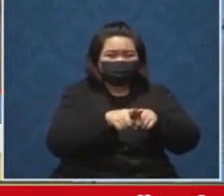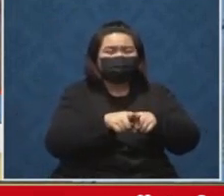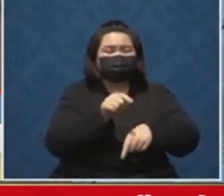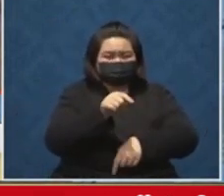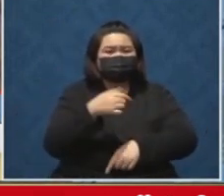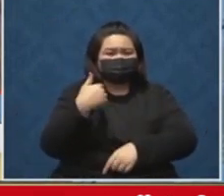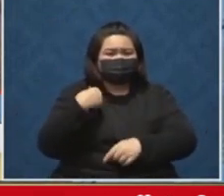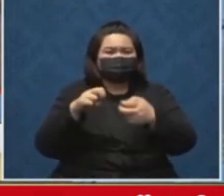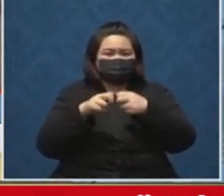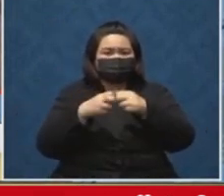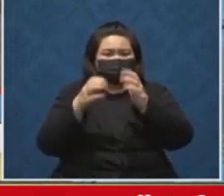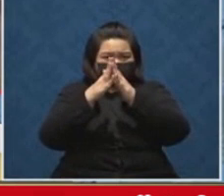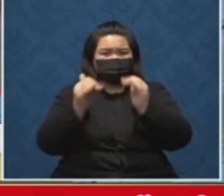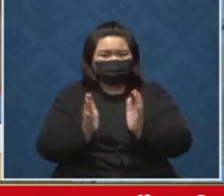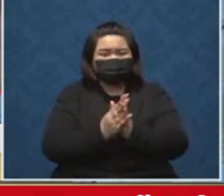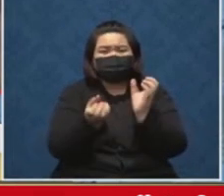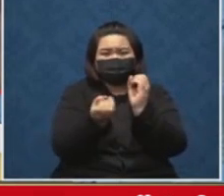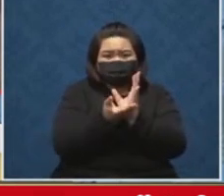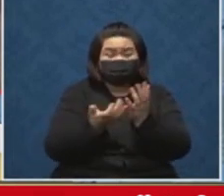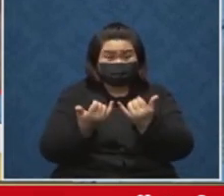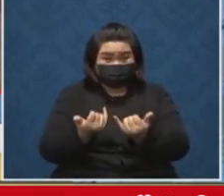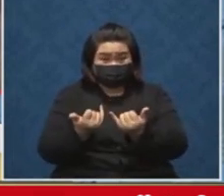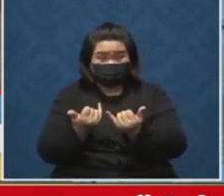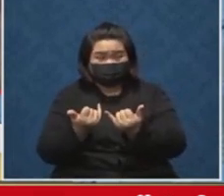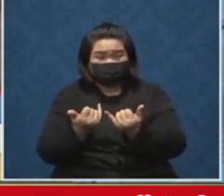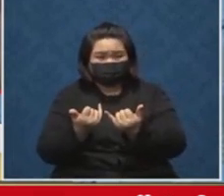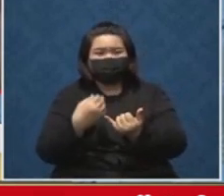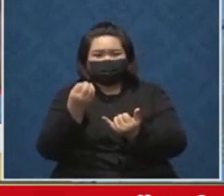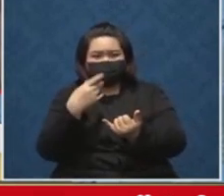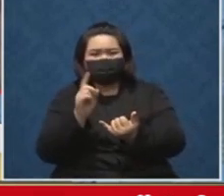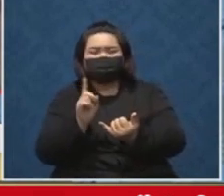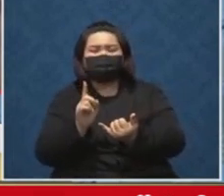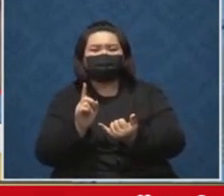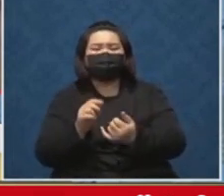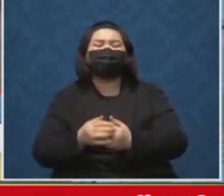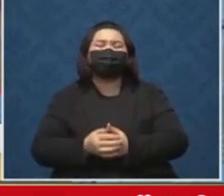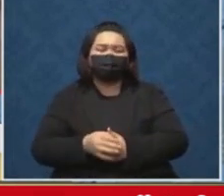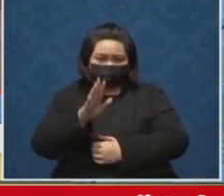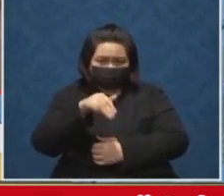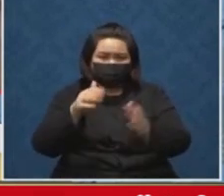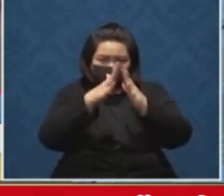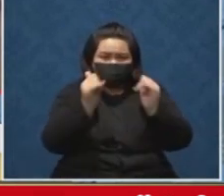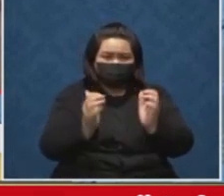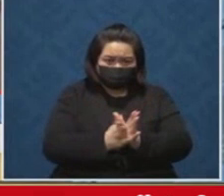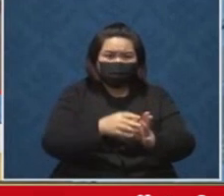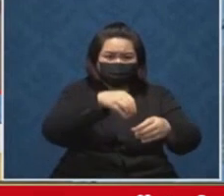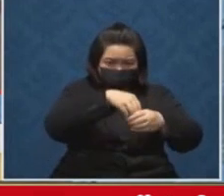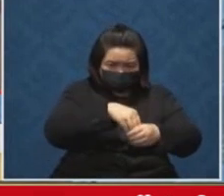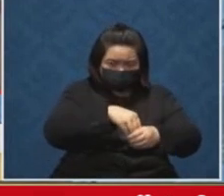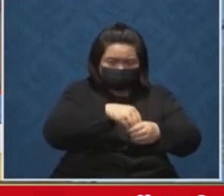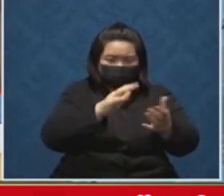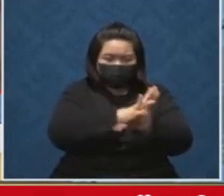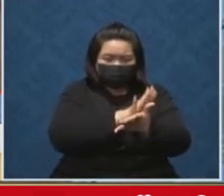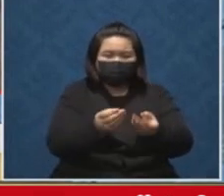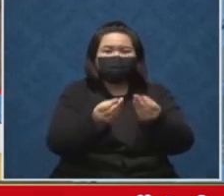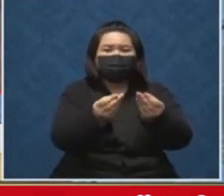นะตั้งขึ้นมาจนป่านนี้วันนี้บอกอุทยานบอกอยู่ในเขตอุทยานออกเอกสารสิทธิ์ไม่